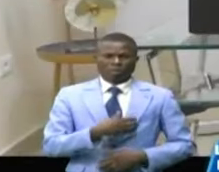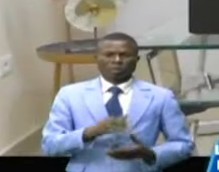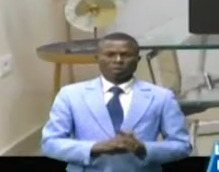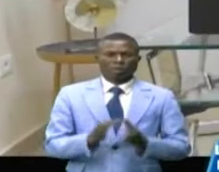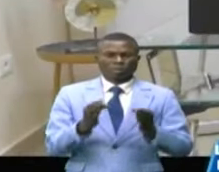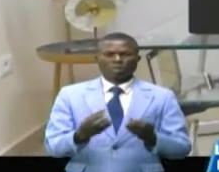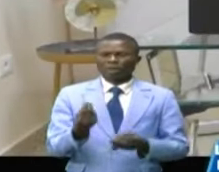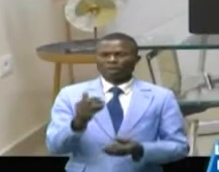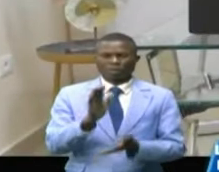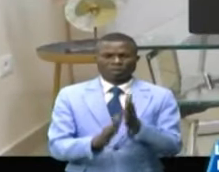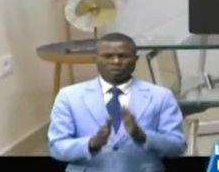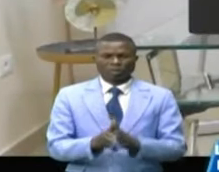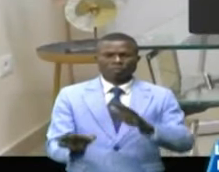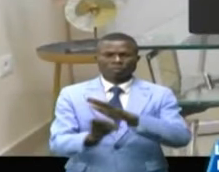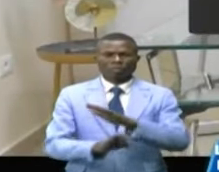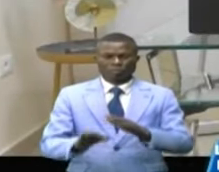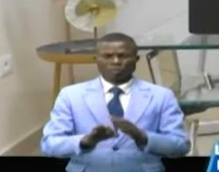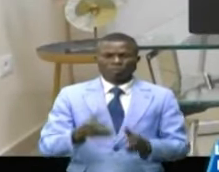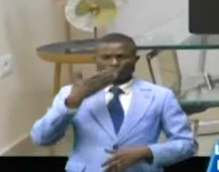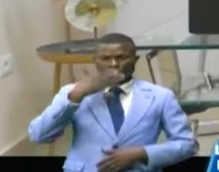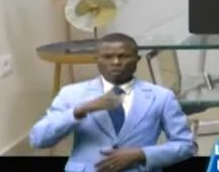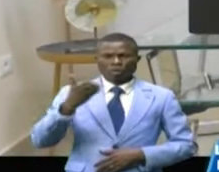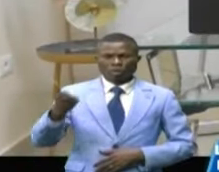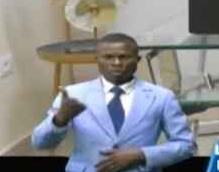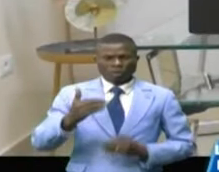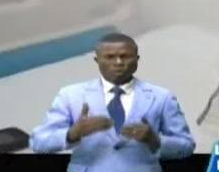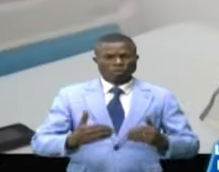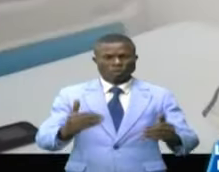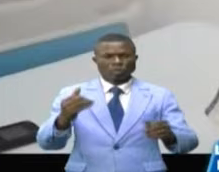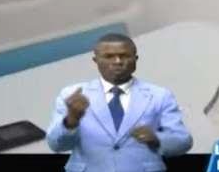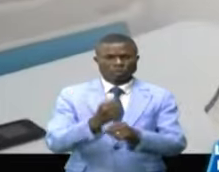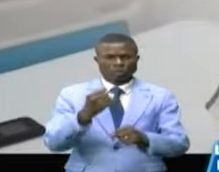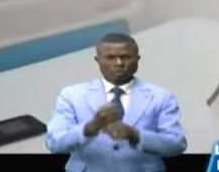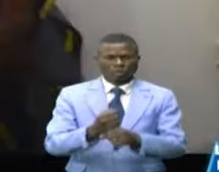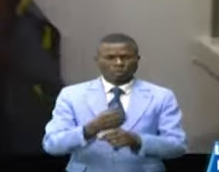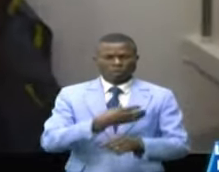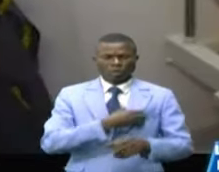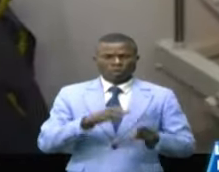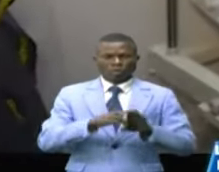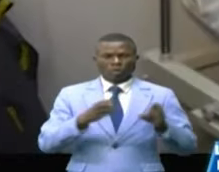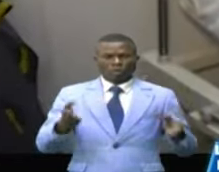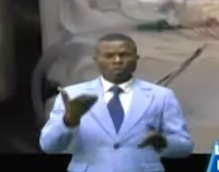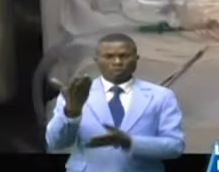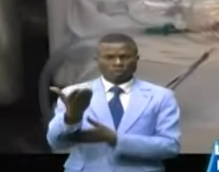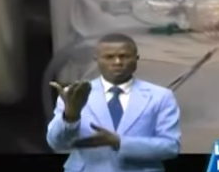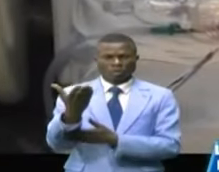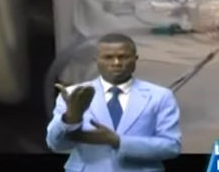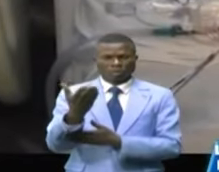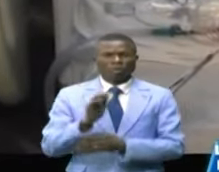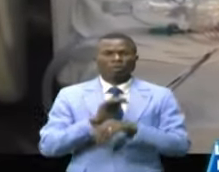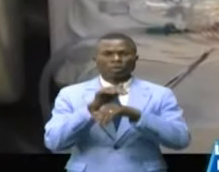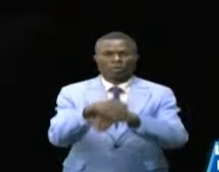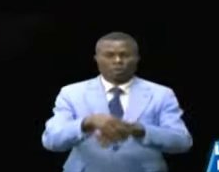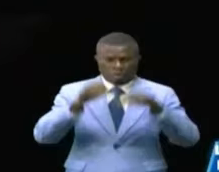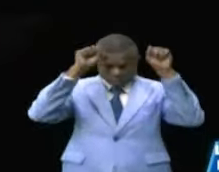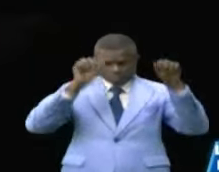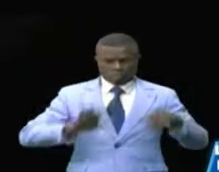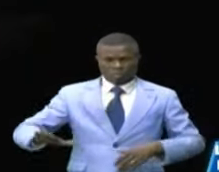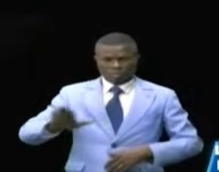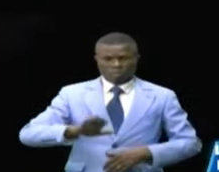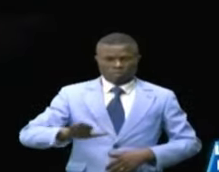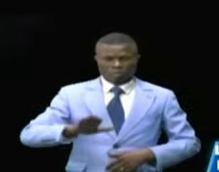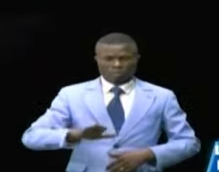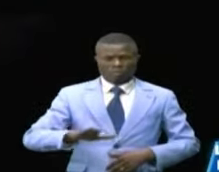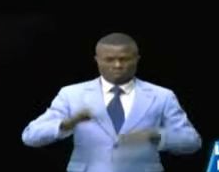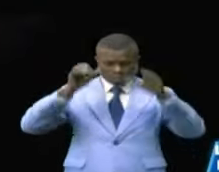La Fondation Centre Médical Diamant compte poursuivre ses opérations à cœur ouvert et sollicite l'implication du chef de l'État